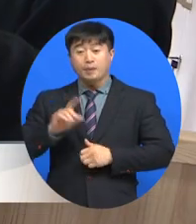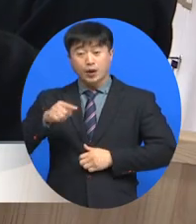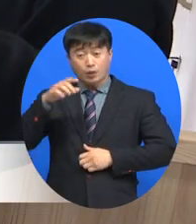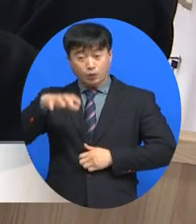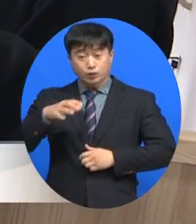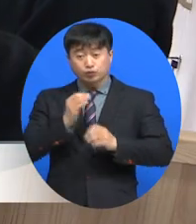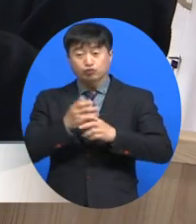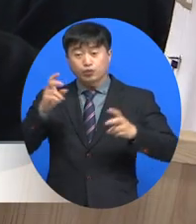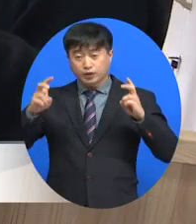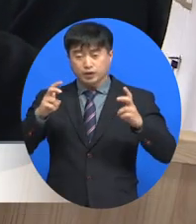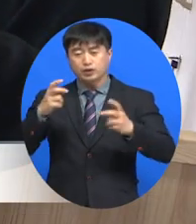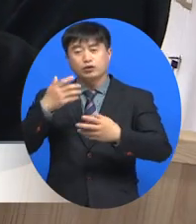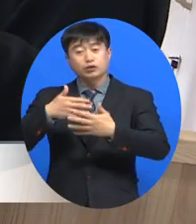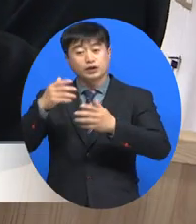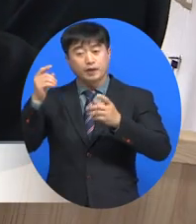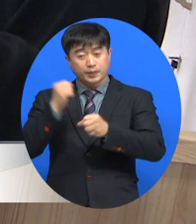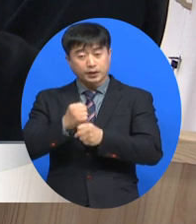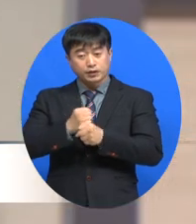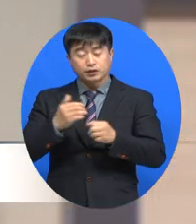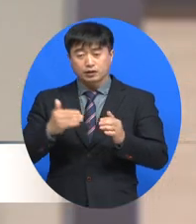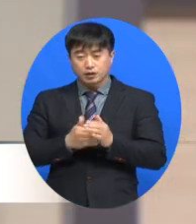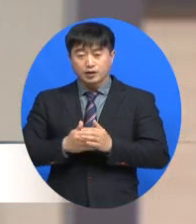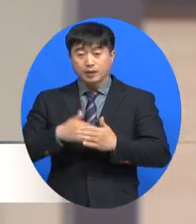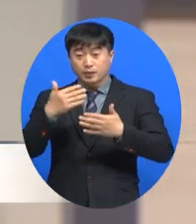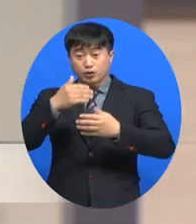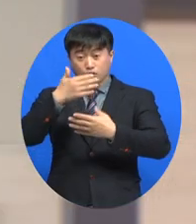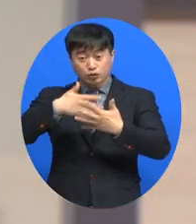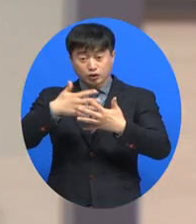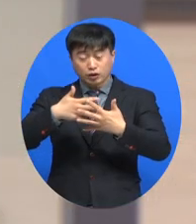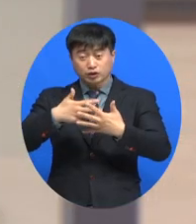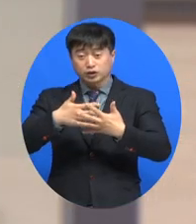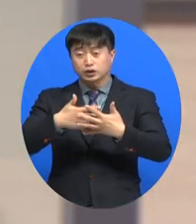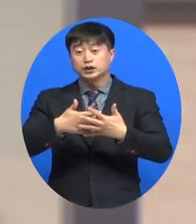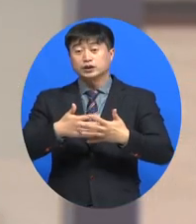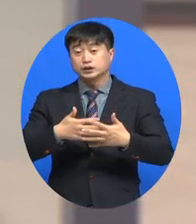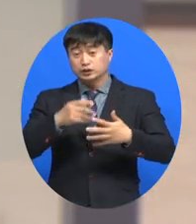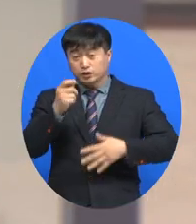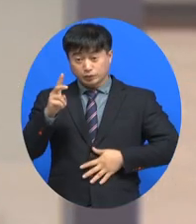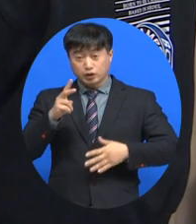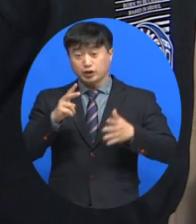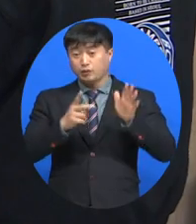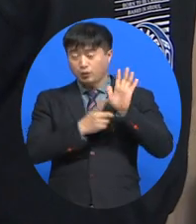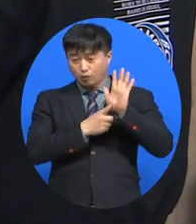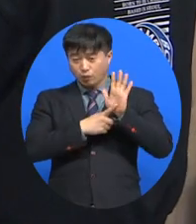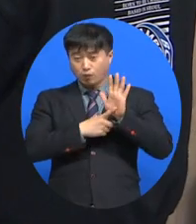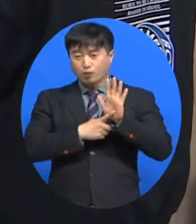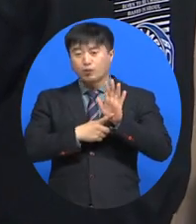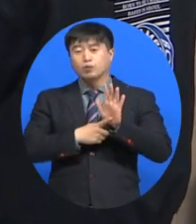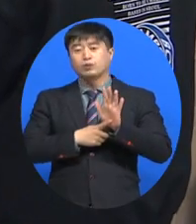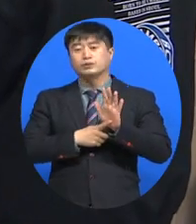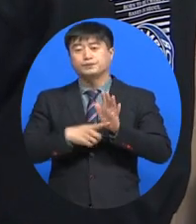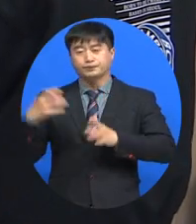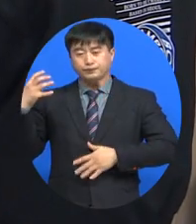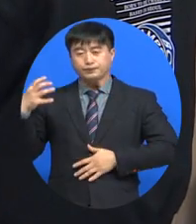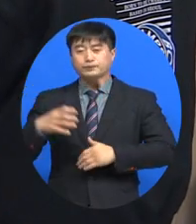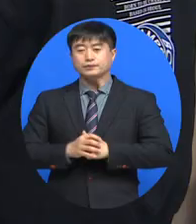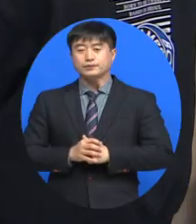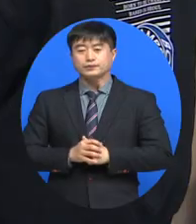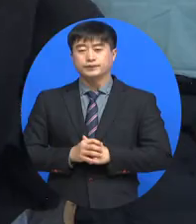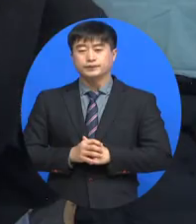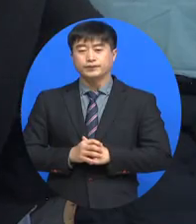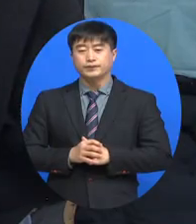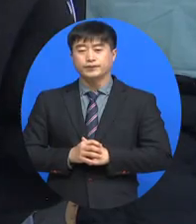백곳의 중소기업 제품 광고를 제작했고 제작된 영상은 실제 유선방송 채널을 통해 송출되며 제품 홍보를 톡톡히 하고